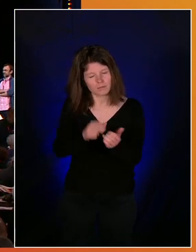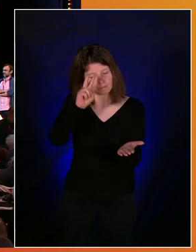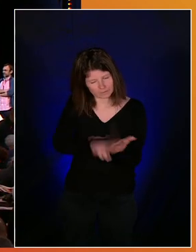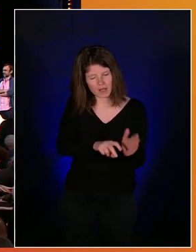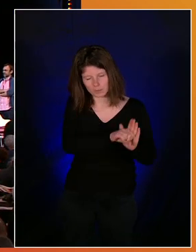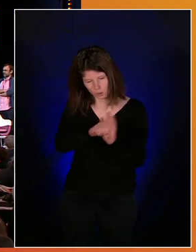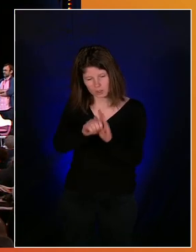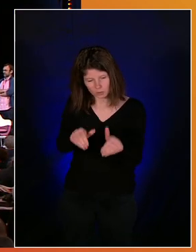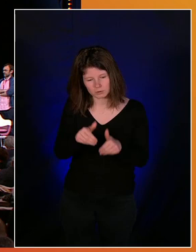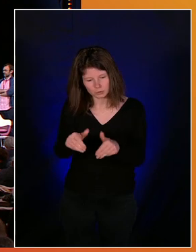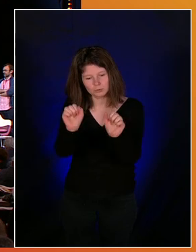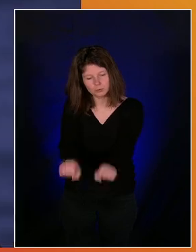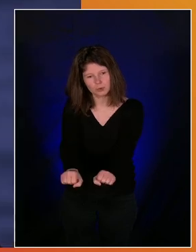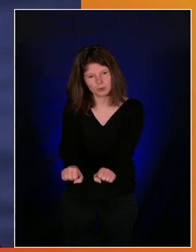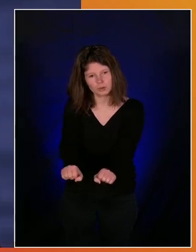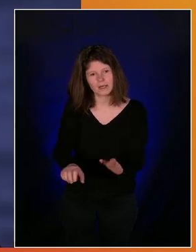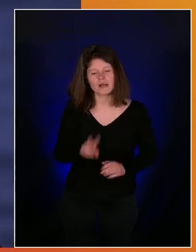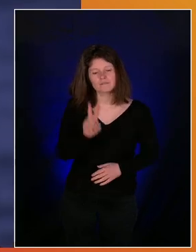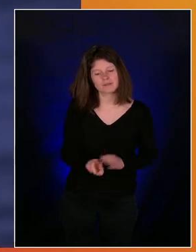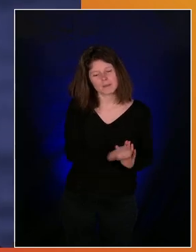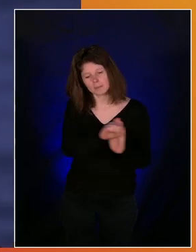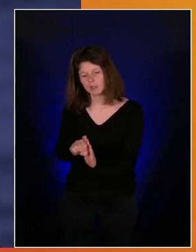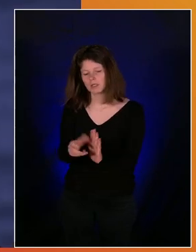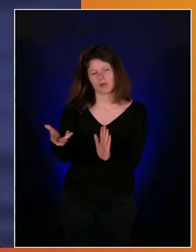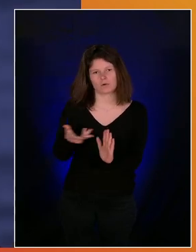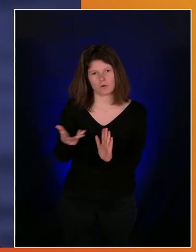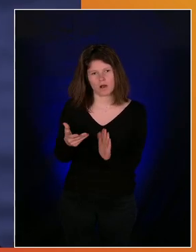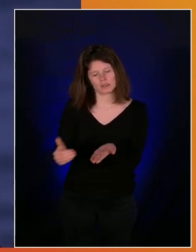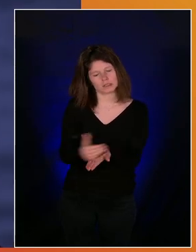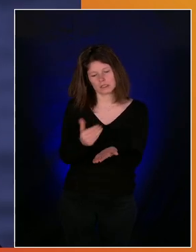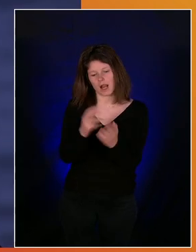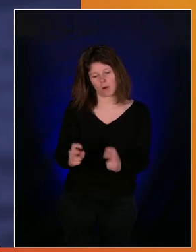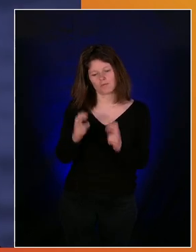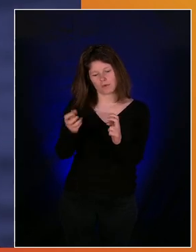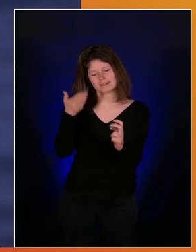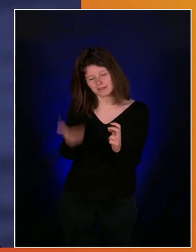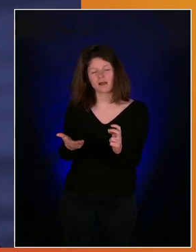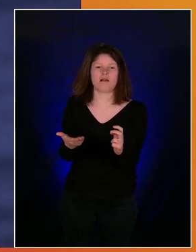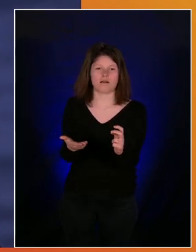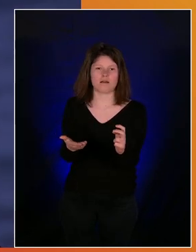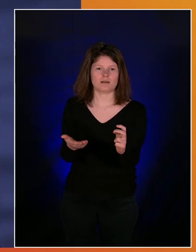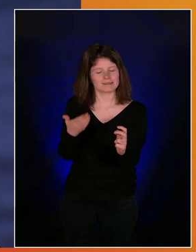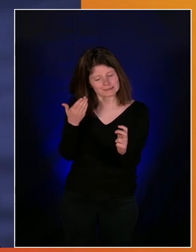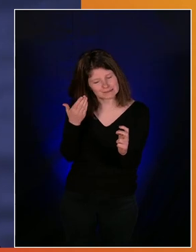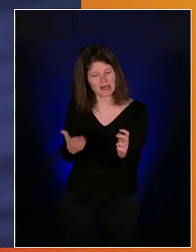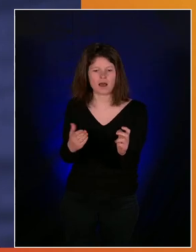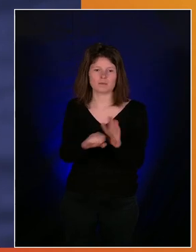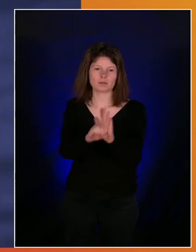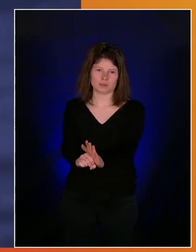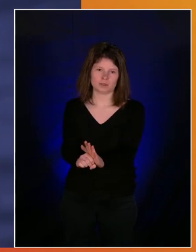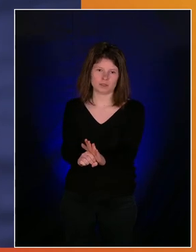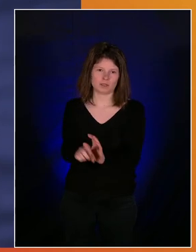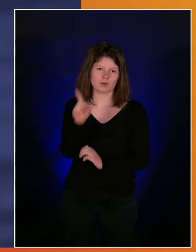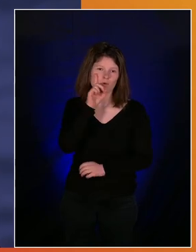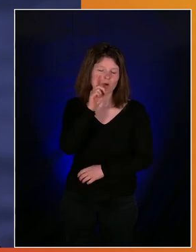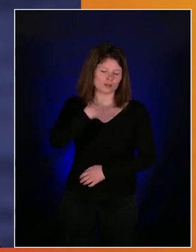déficit qui n'existe pas. La vraie priorité, c'est d'augmenter les salaires, les camarades. Parce qu'on le sait que pour la première fois, les